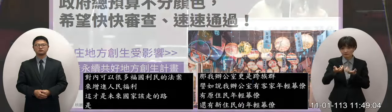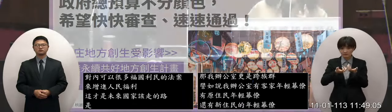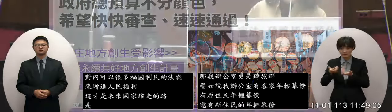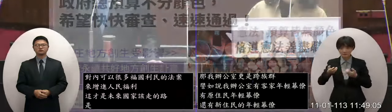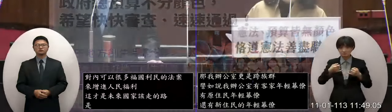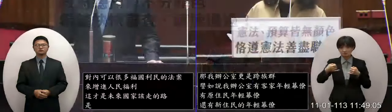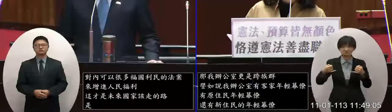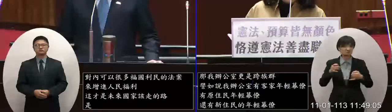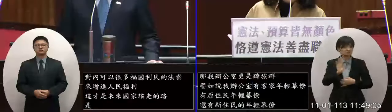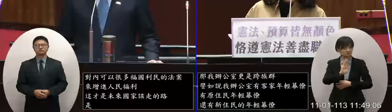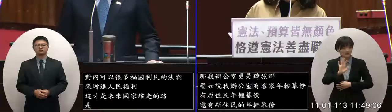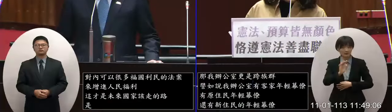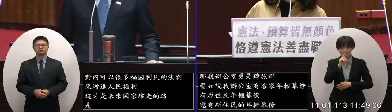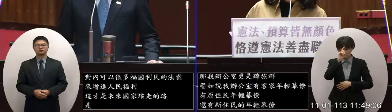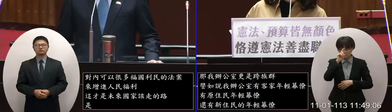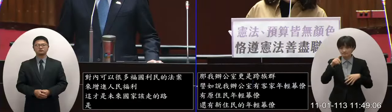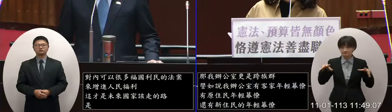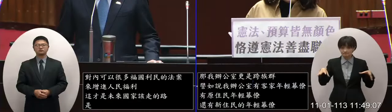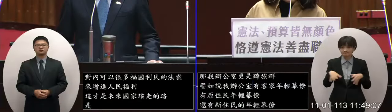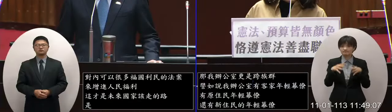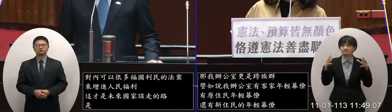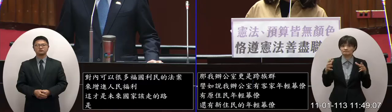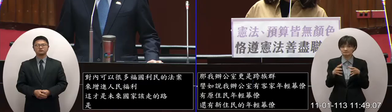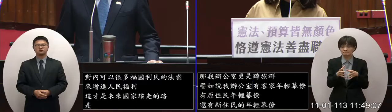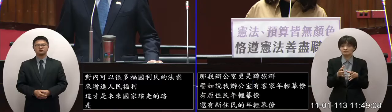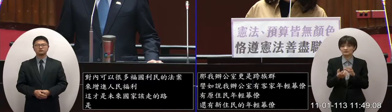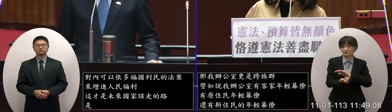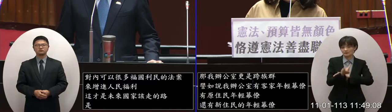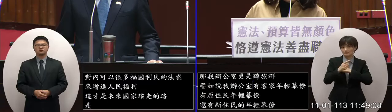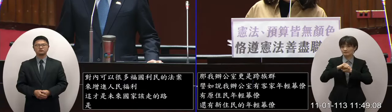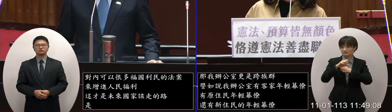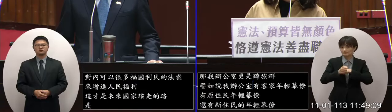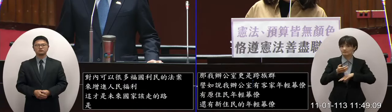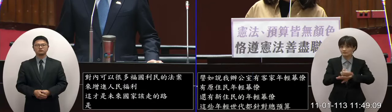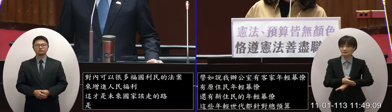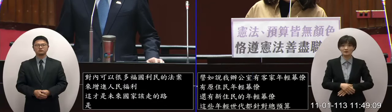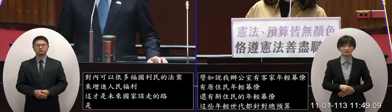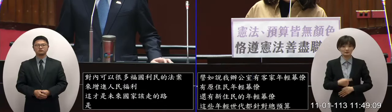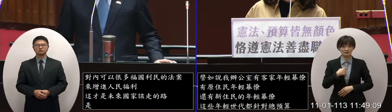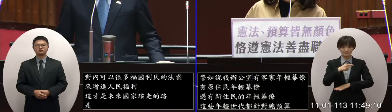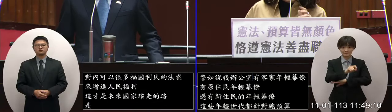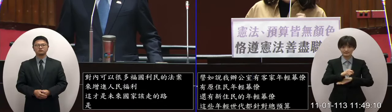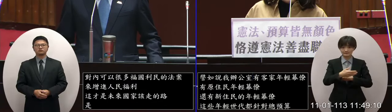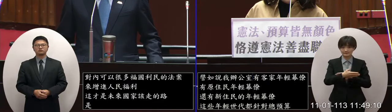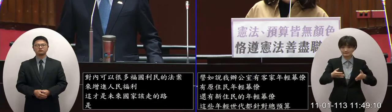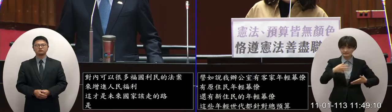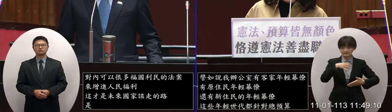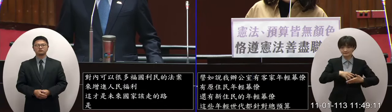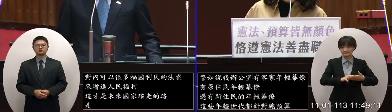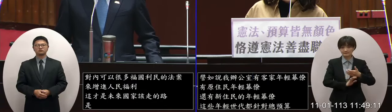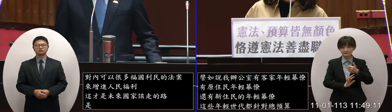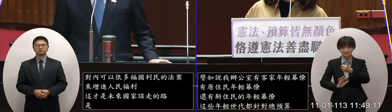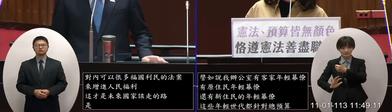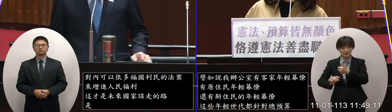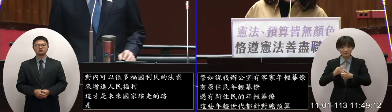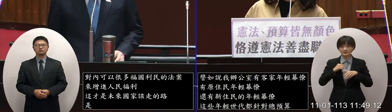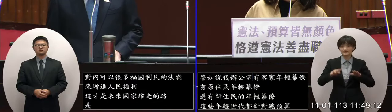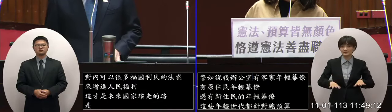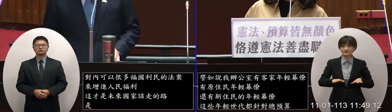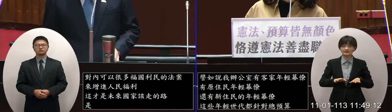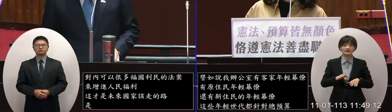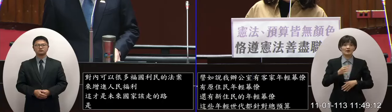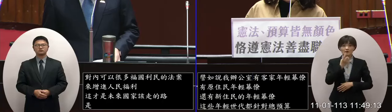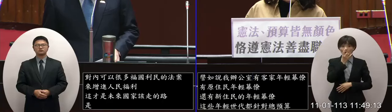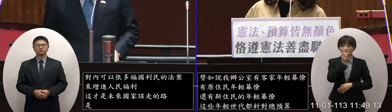审查，速速通过。所以我跟几位我的办公室幕僚，我今天要用三种语言来表